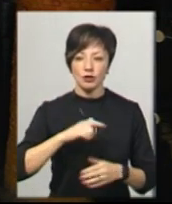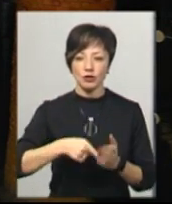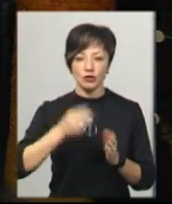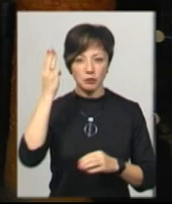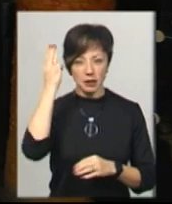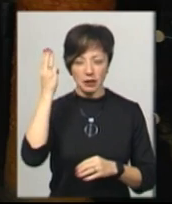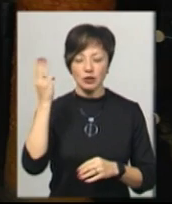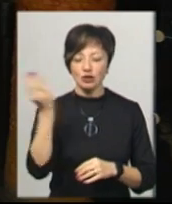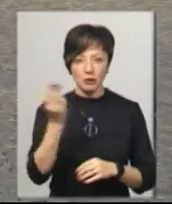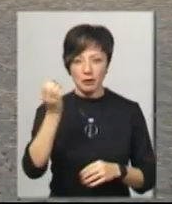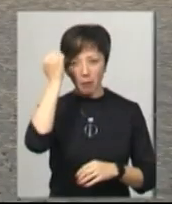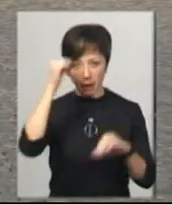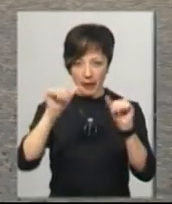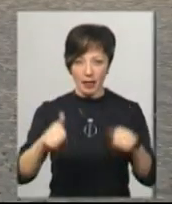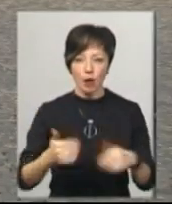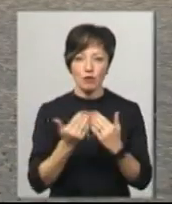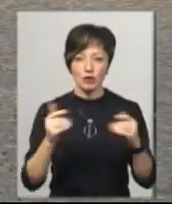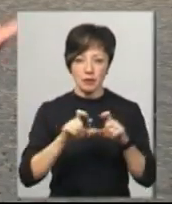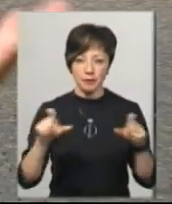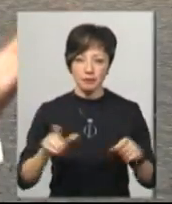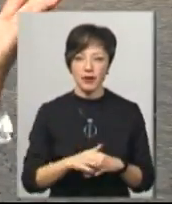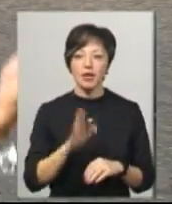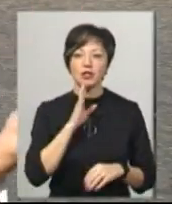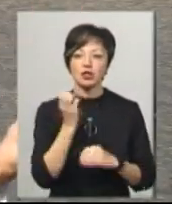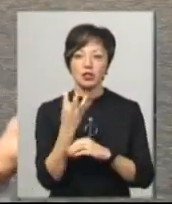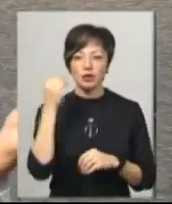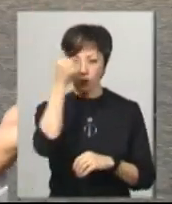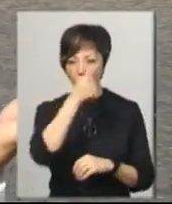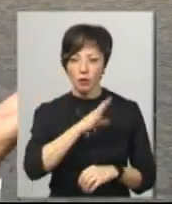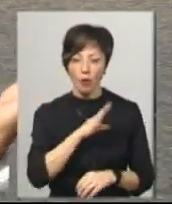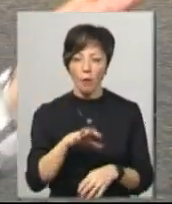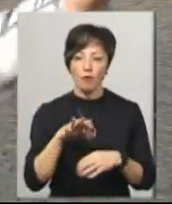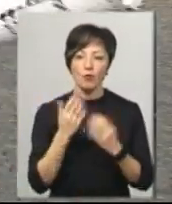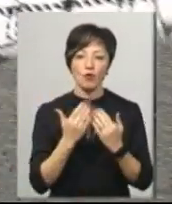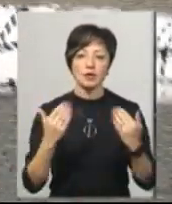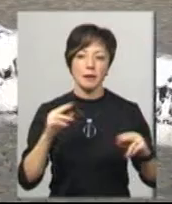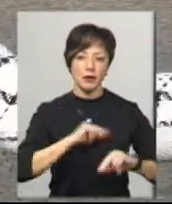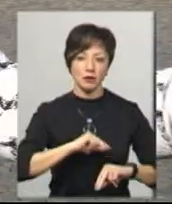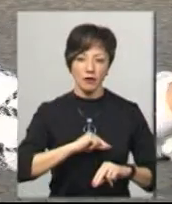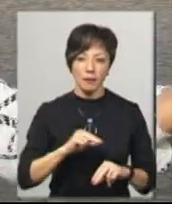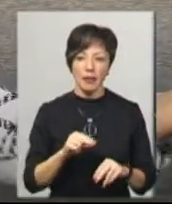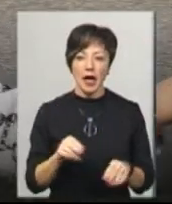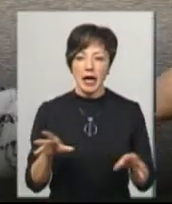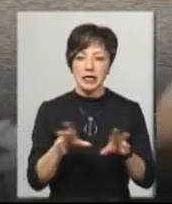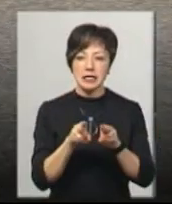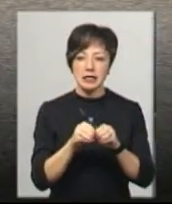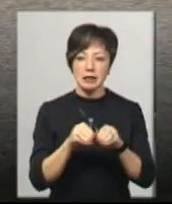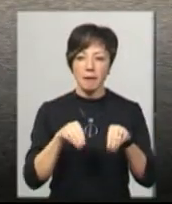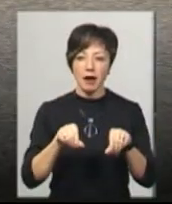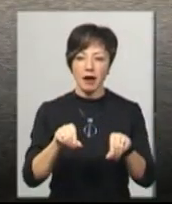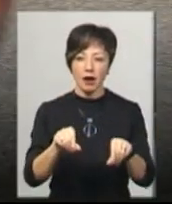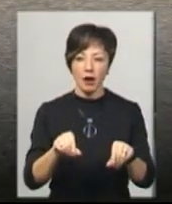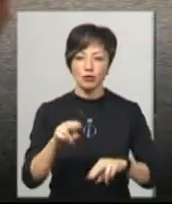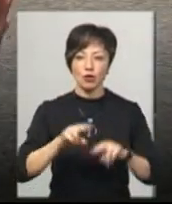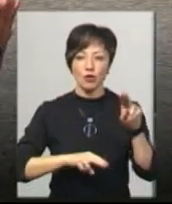'ятник та музей Миколи Островського. Зінаїда Руснак 14 років працювала в музеї Миколи Островського. Земляки збудували музей